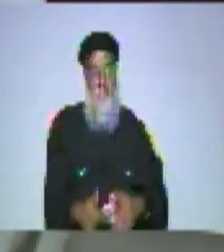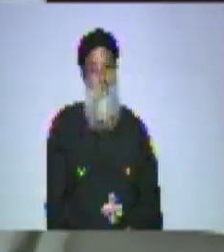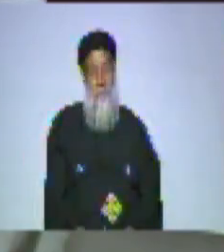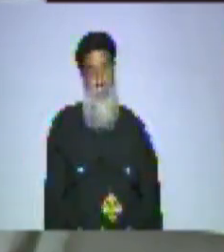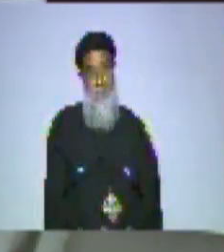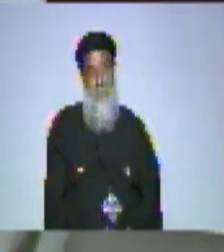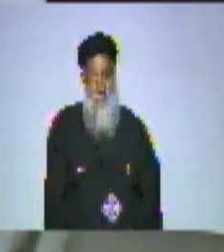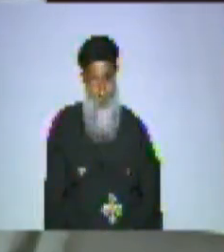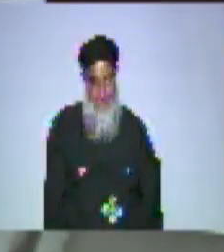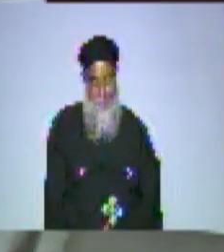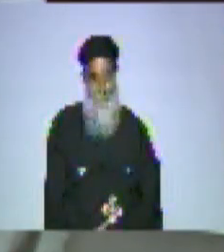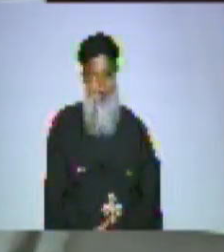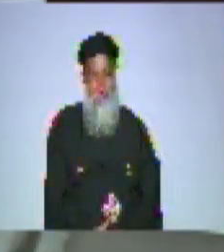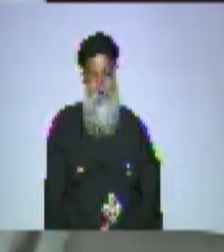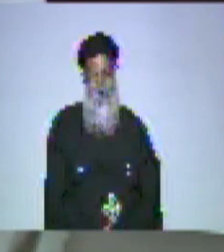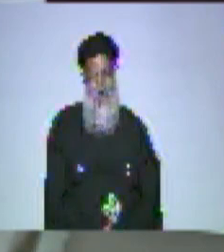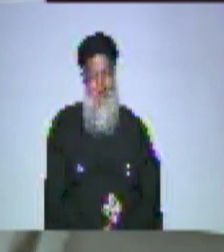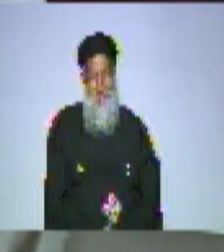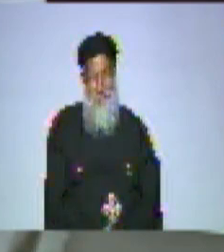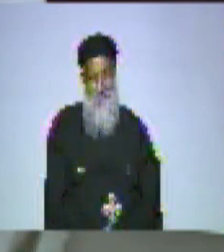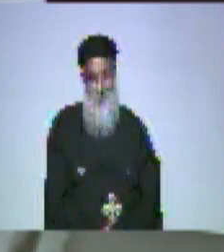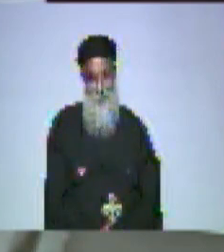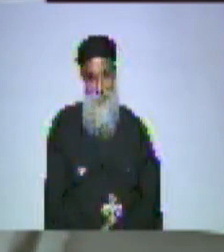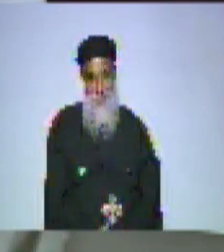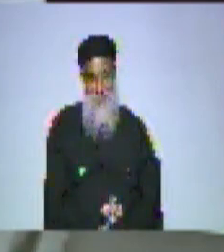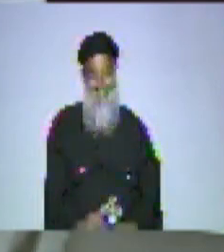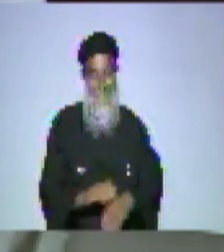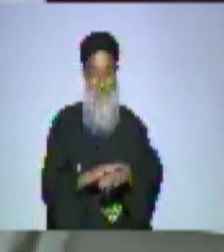واضح ان مشاعرك نبيله ههه